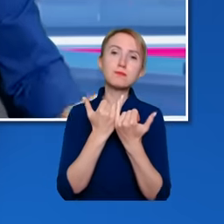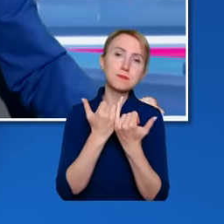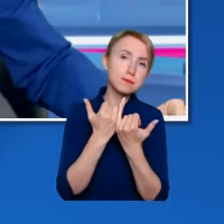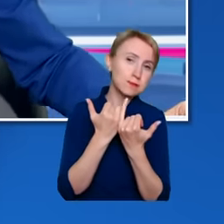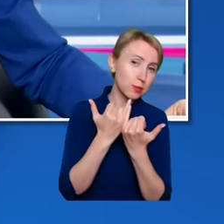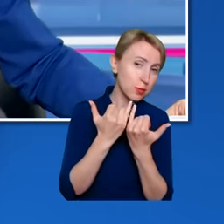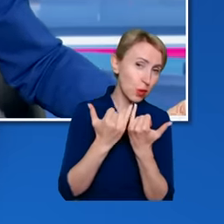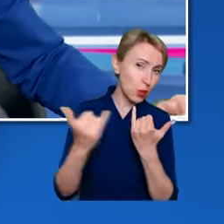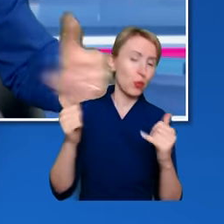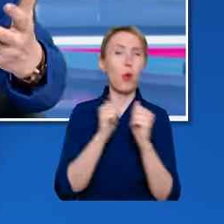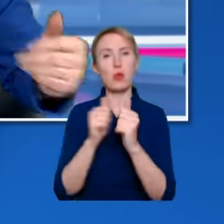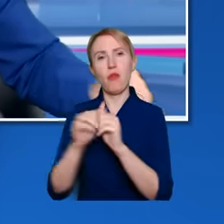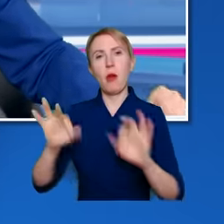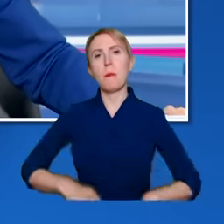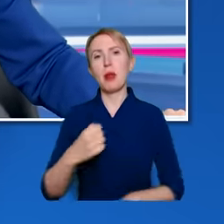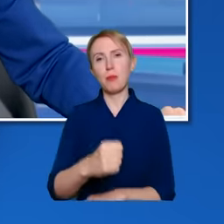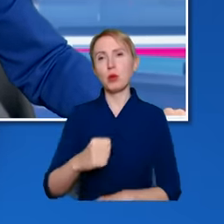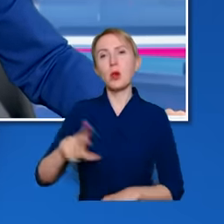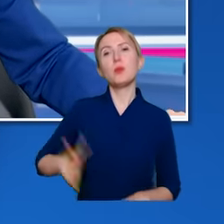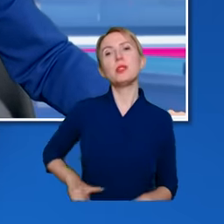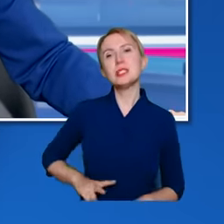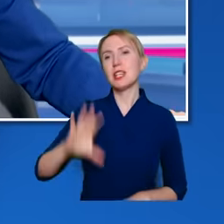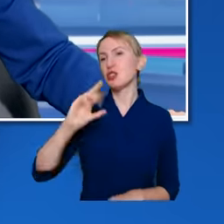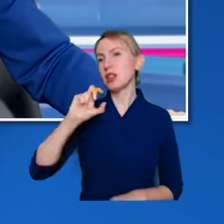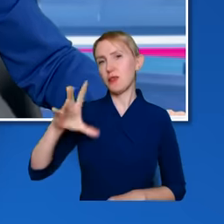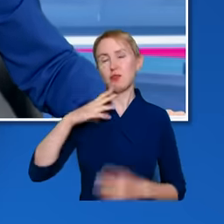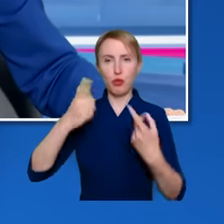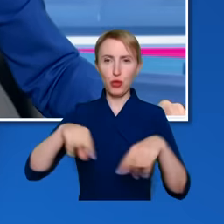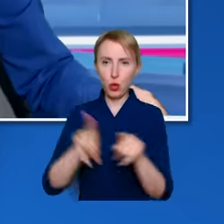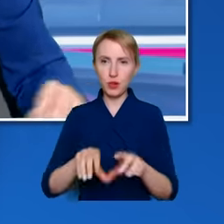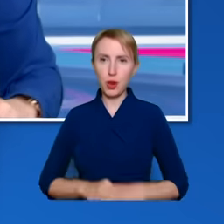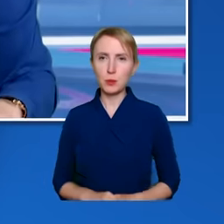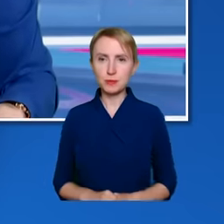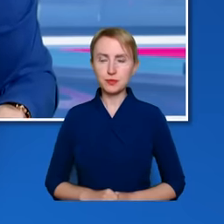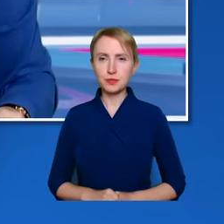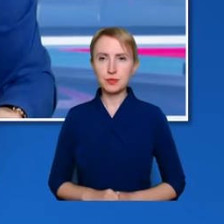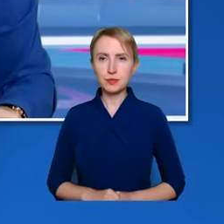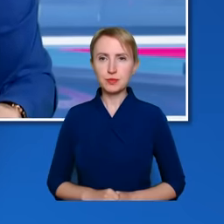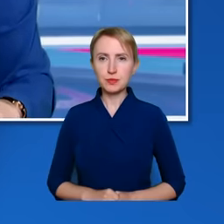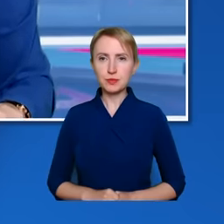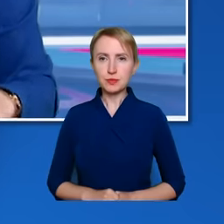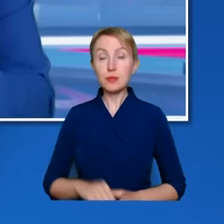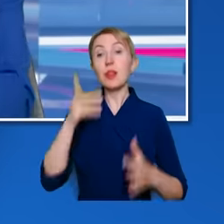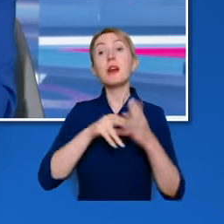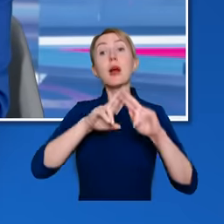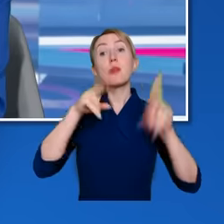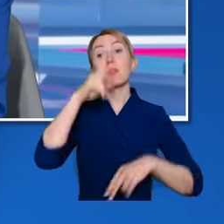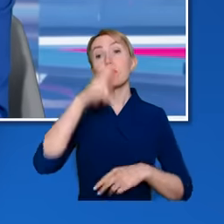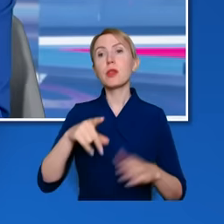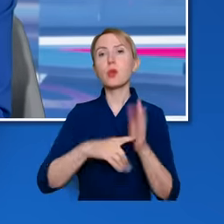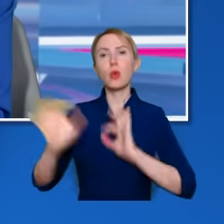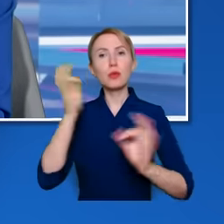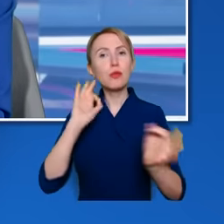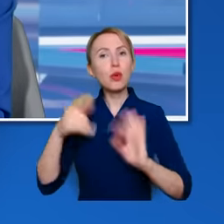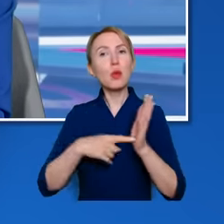różne funkcje pan poseł, pan minister Sienkiewicz wówczas zajmował, pana Bartłomieja Sienkiewicza. Z tego raportu ma wynikać, takie są informacje,